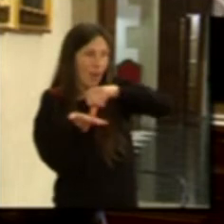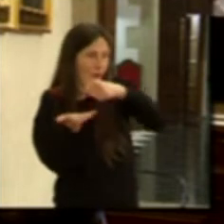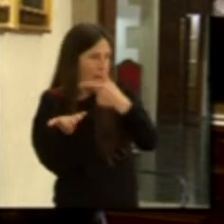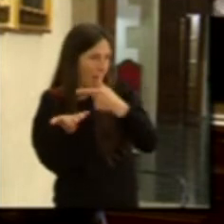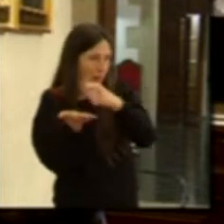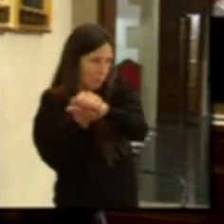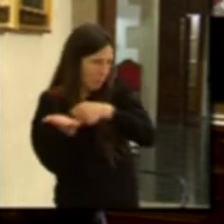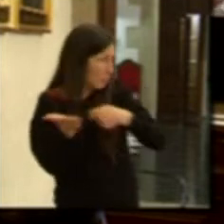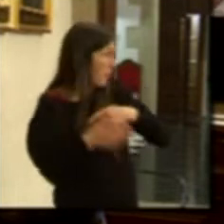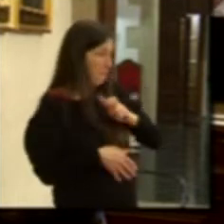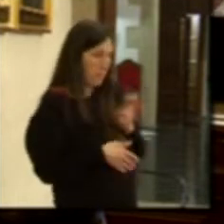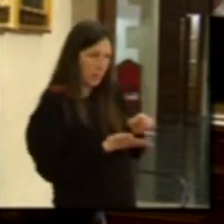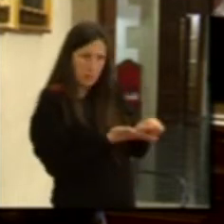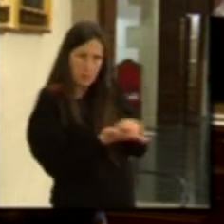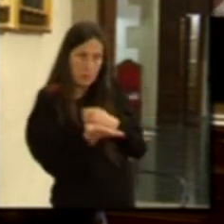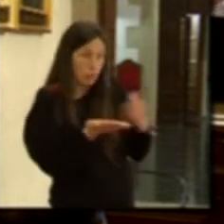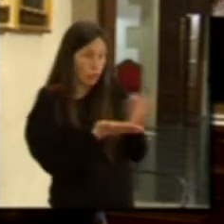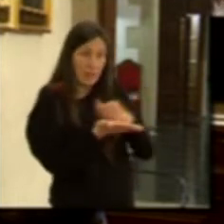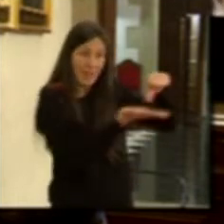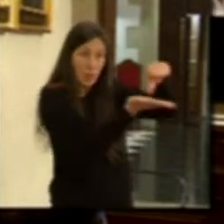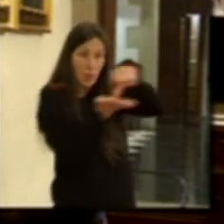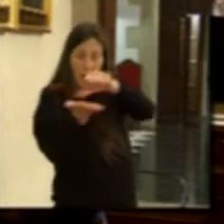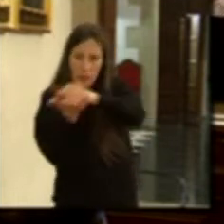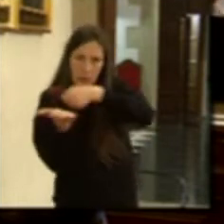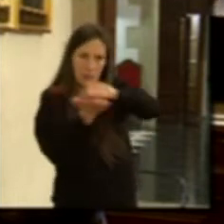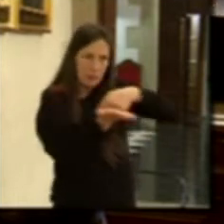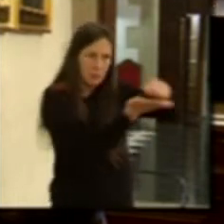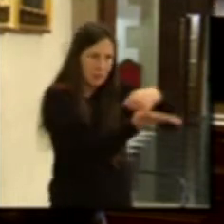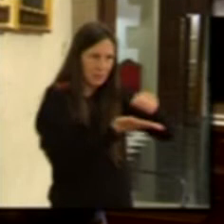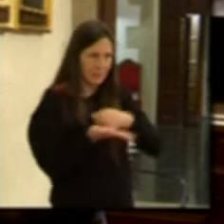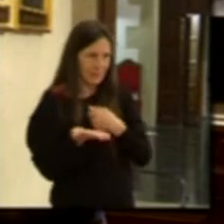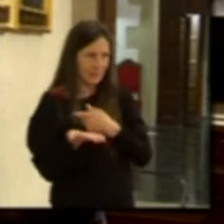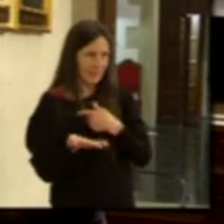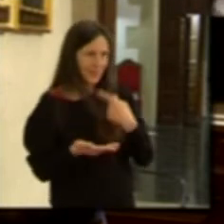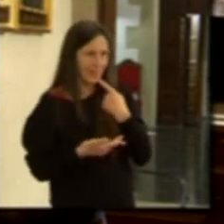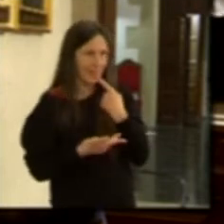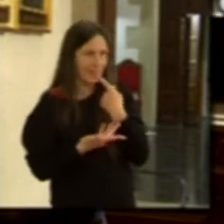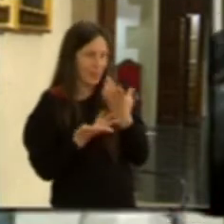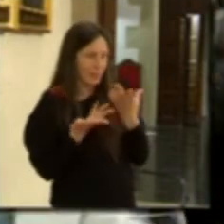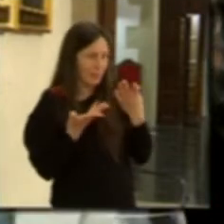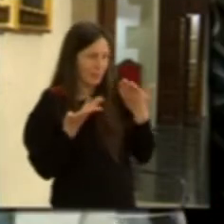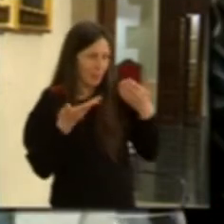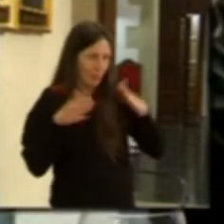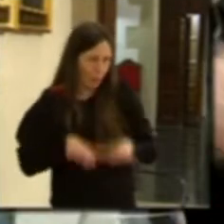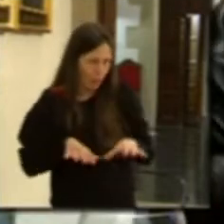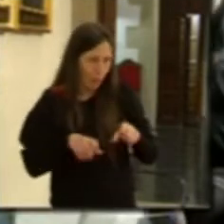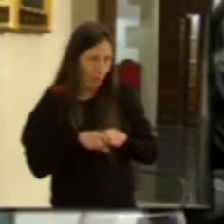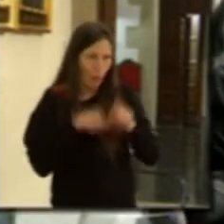Vic. Totes les ciutats buides, per tant, totes aquelles virtuts que tenien les ciutats han